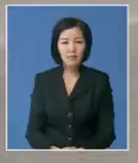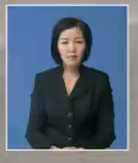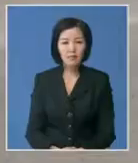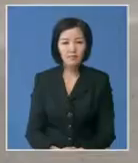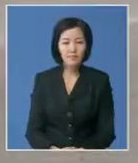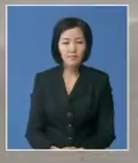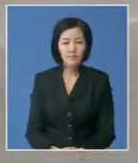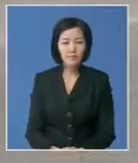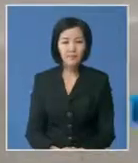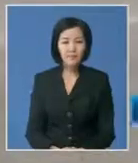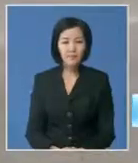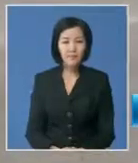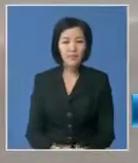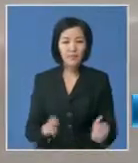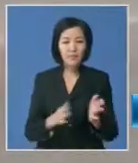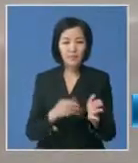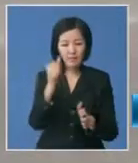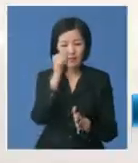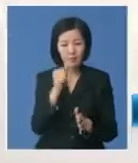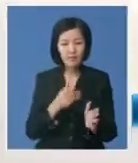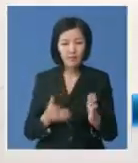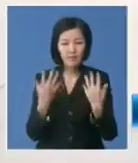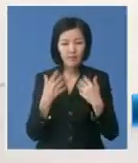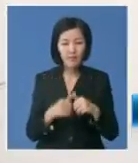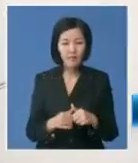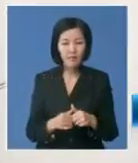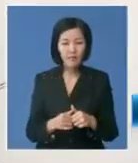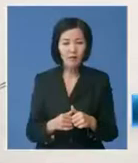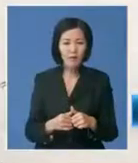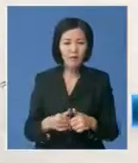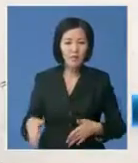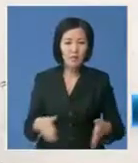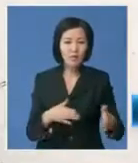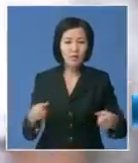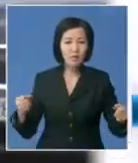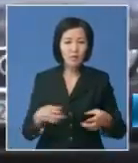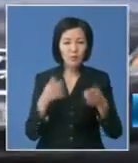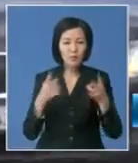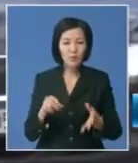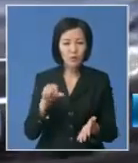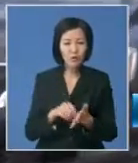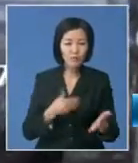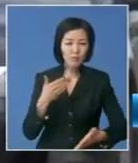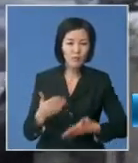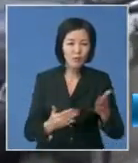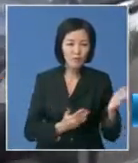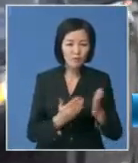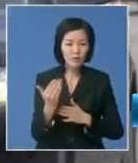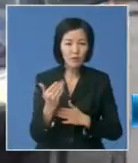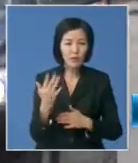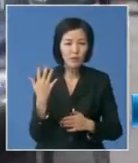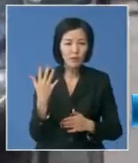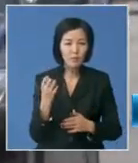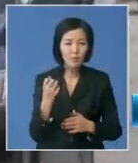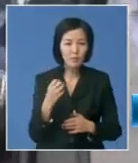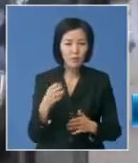за прошедшие девять месяцев количество дорожно-транспортных происшествий с участием пешеходов достигла 500 наездов